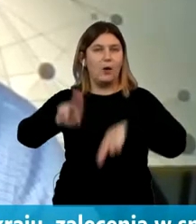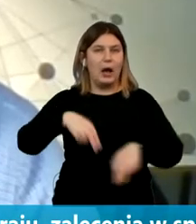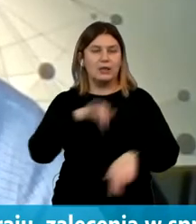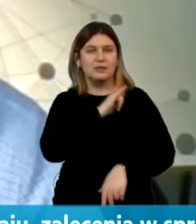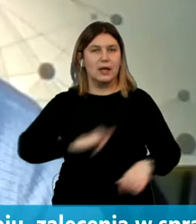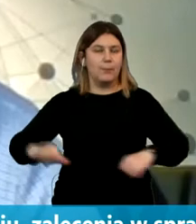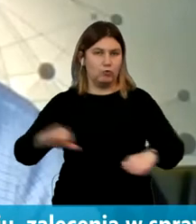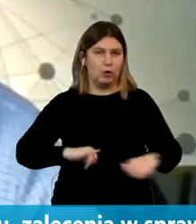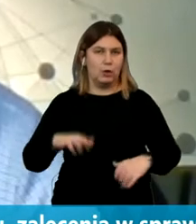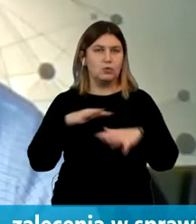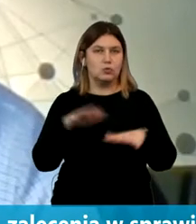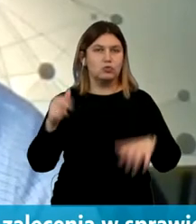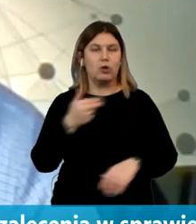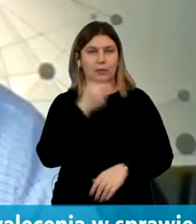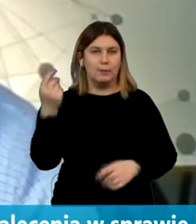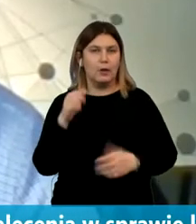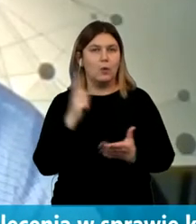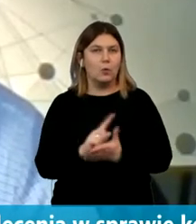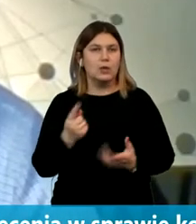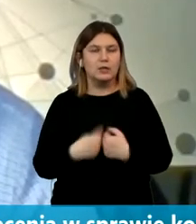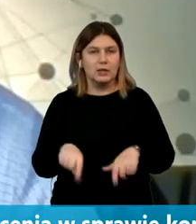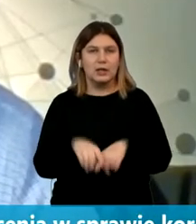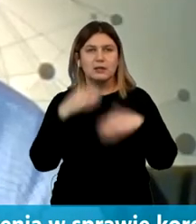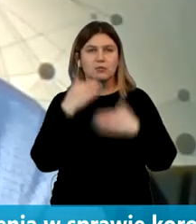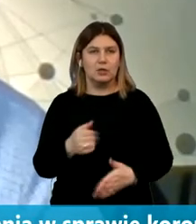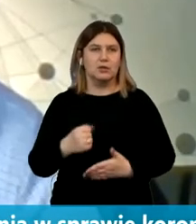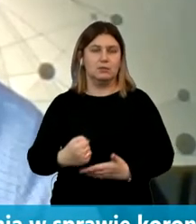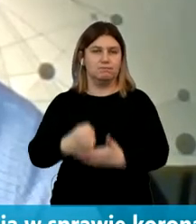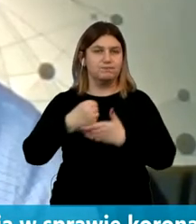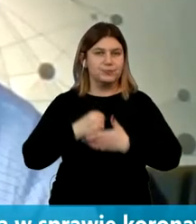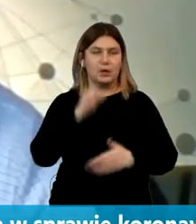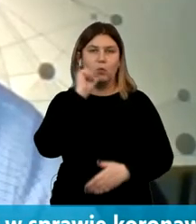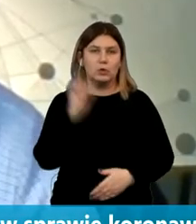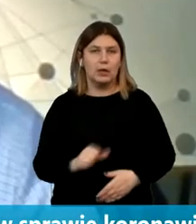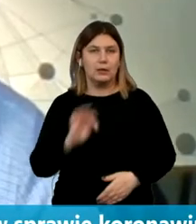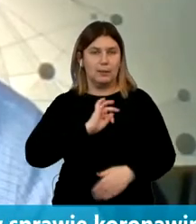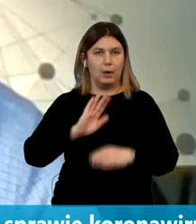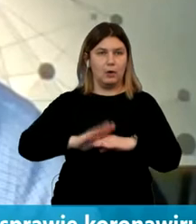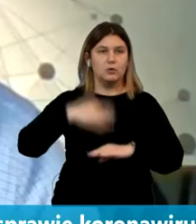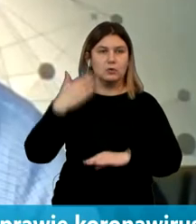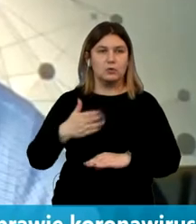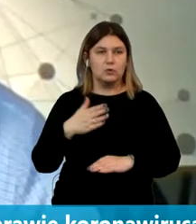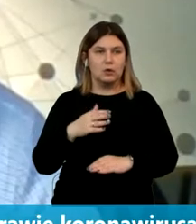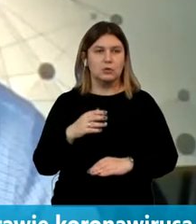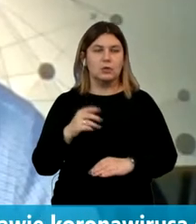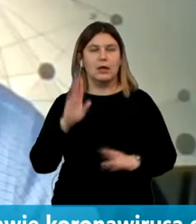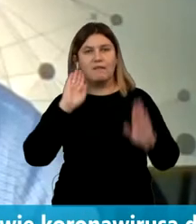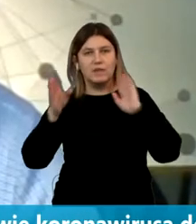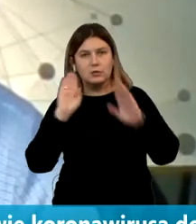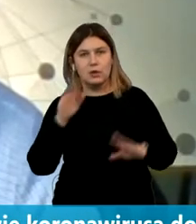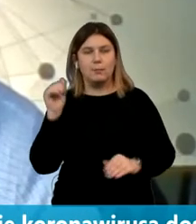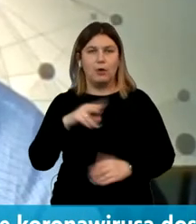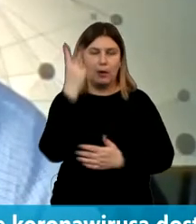wiele tematów nam się udało zrealizować w Szczecinie dzięki środkom unijnym. Na mojej stronie możecie to o tym, czy na Facebooku o tym